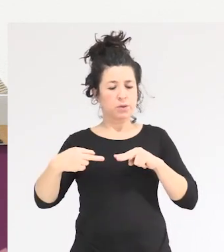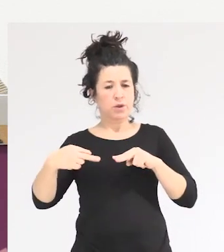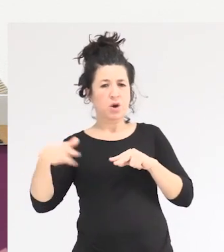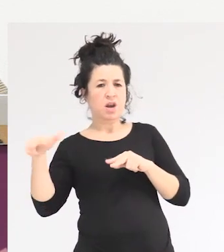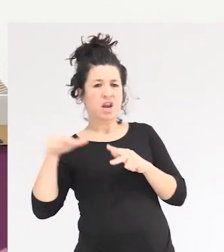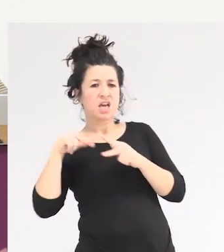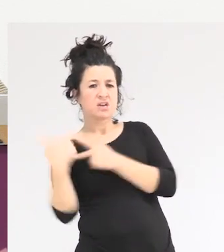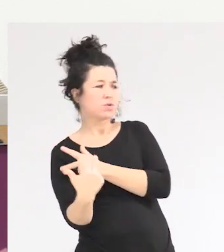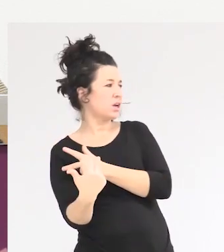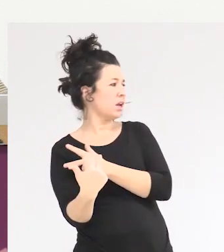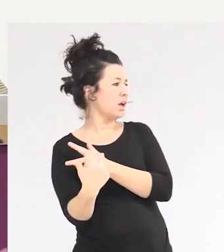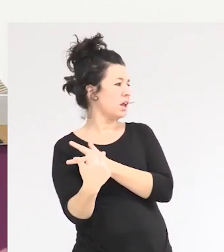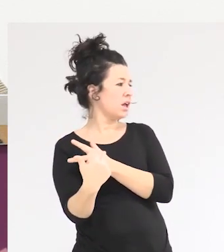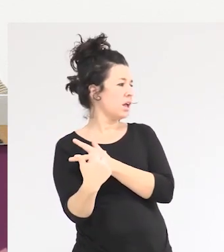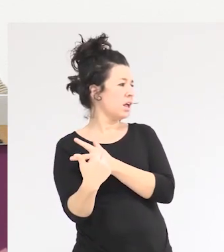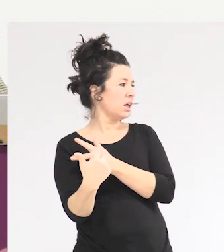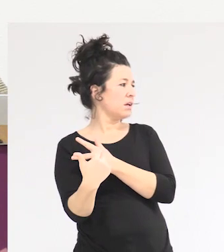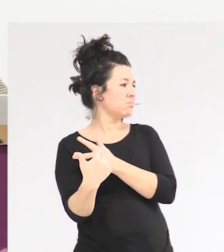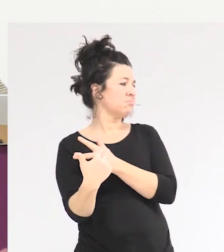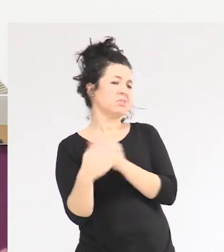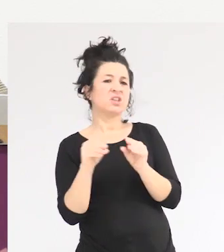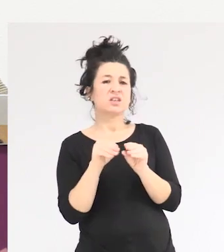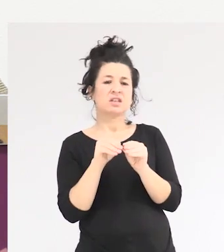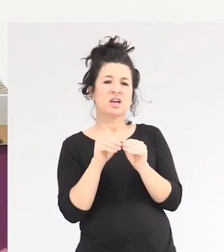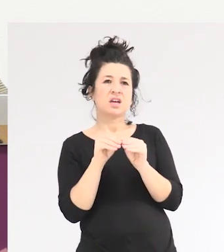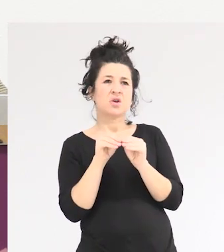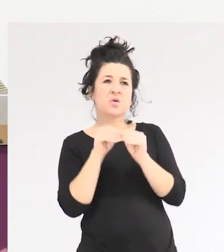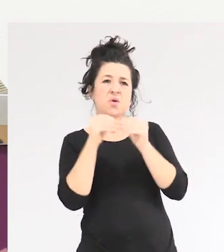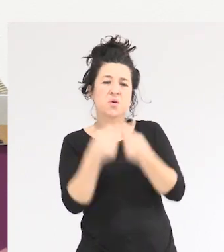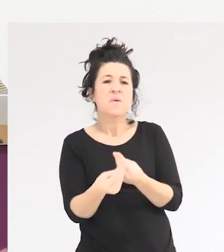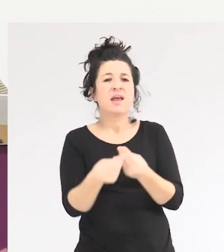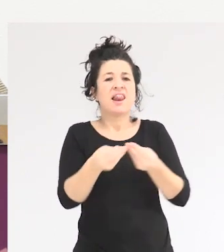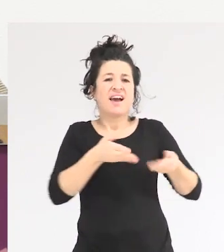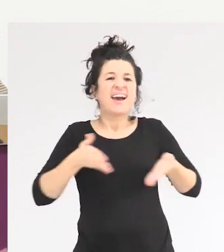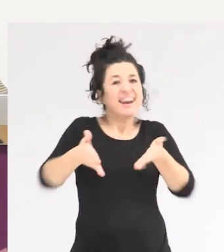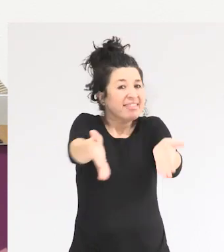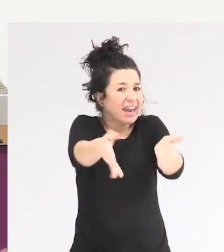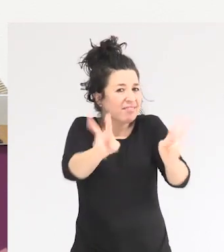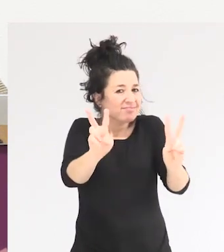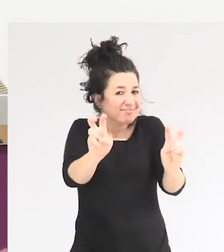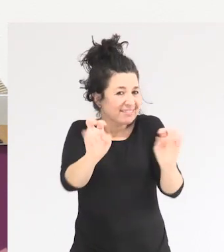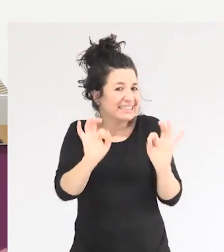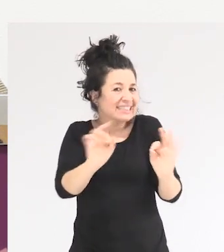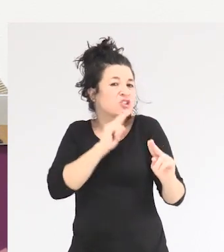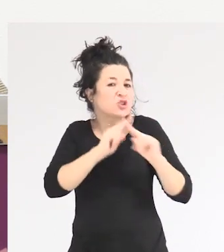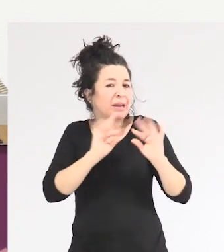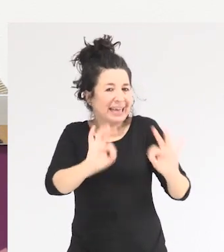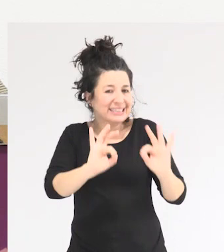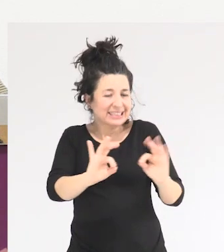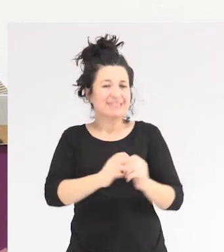nola esango genuke, karretera novela edo bidai novela edo Errepide novela. errepide novela, hori da, errepide